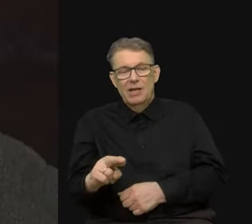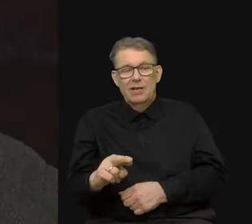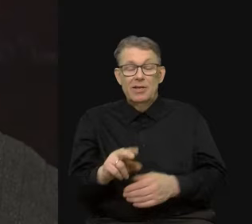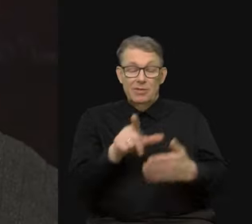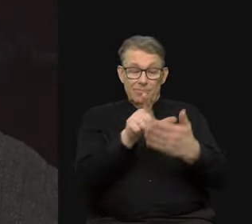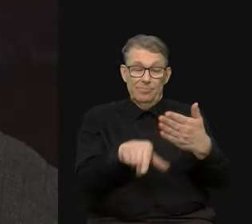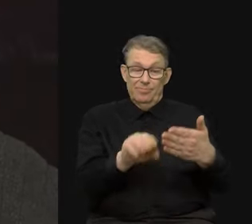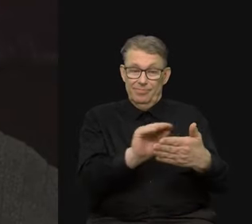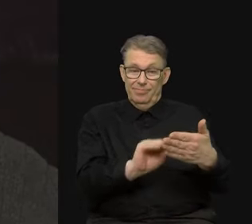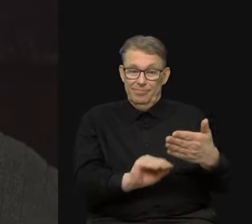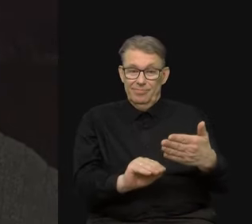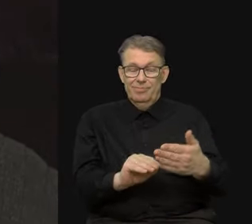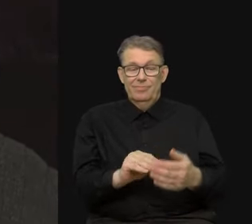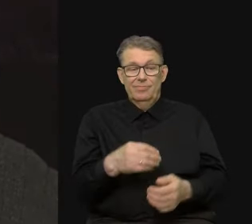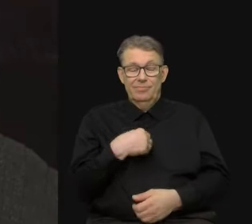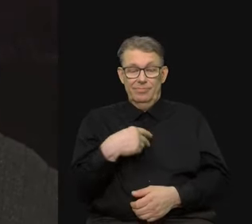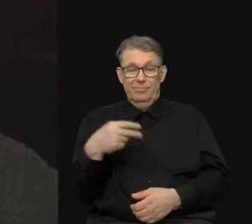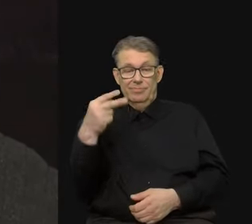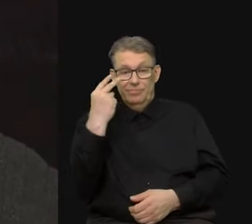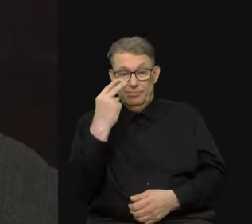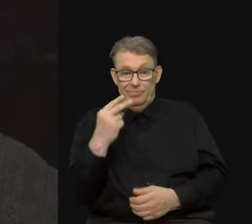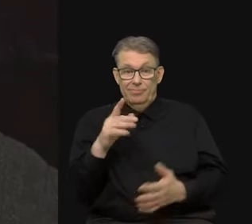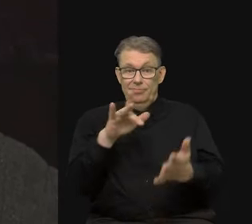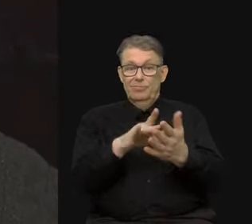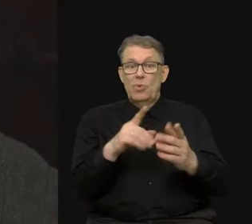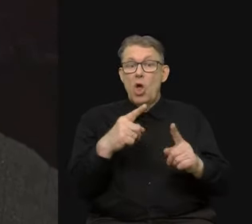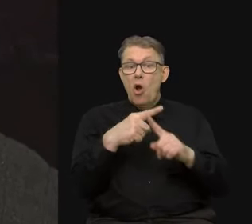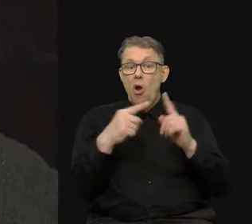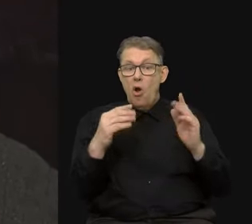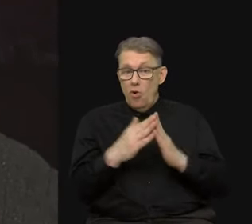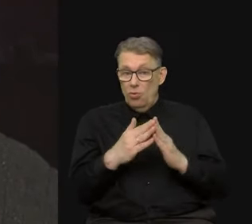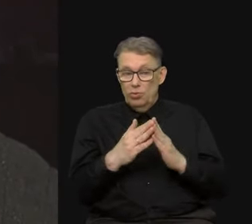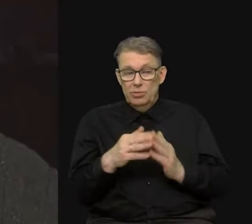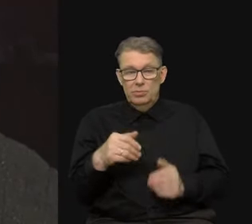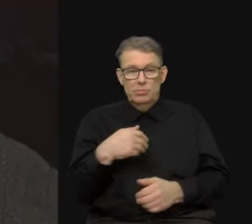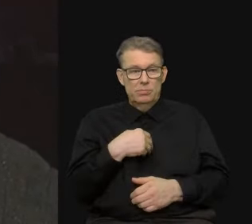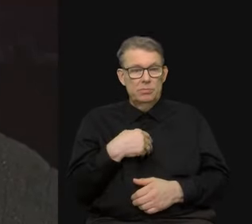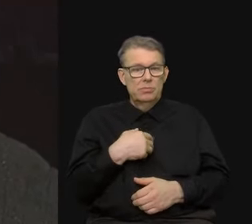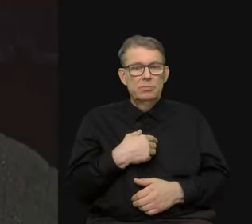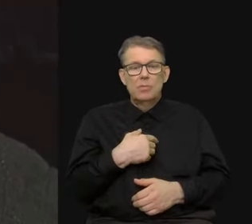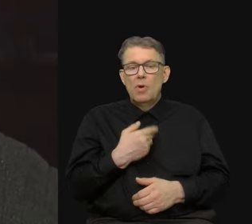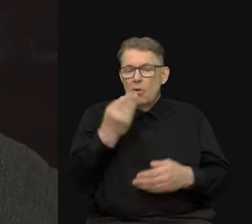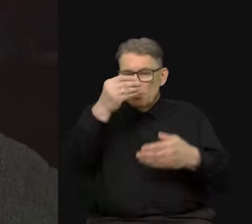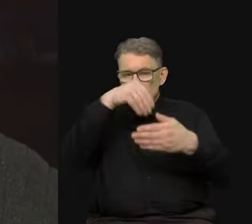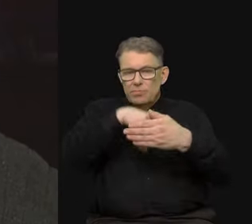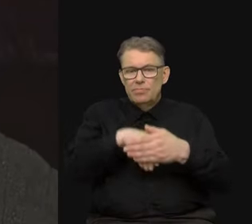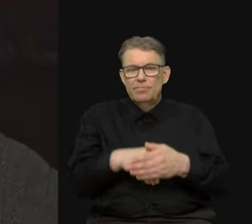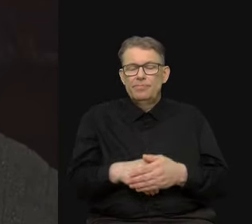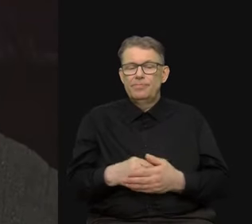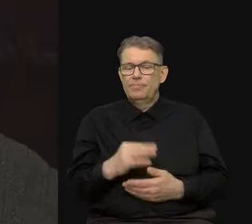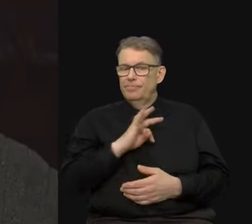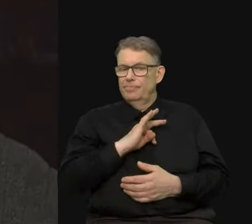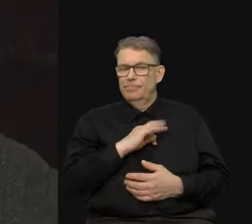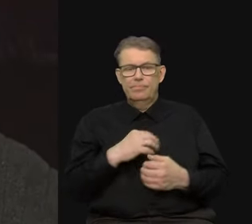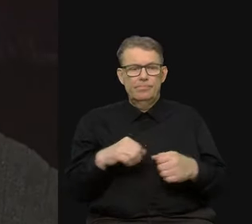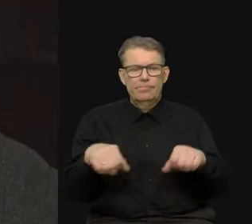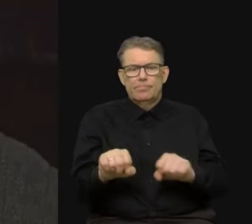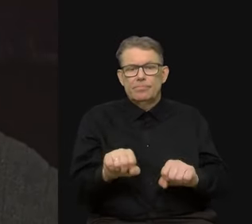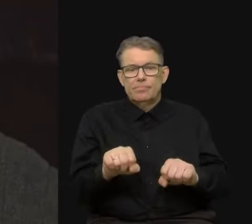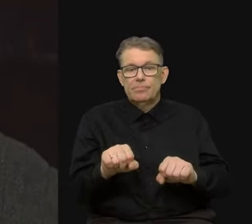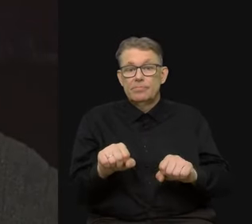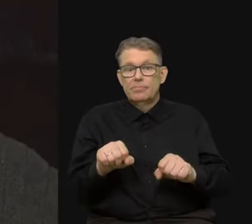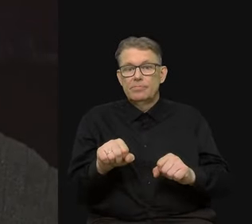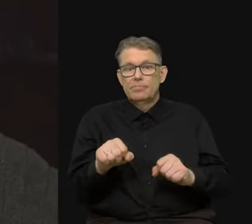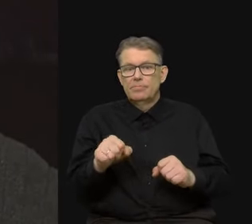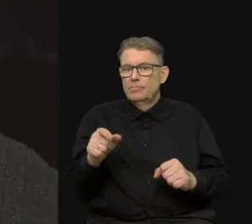Ulotka, którą któregoś razu zobaczyłem w kościele, wywołała poruszenie gdzieś w mojej głębi i pojawiło się pytanie: zastanawiasz